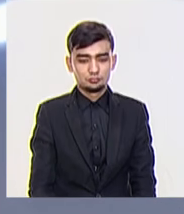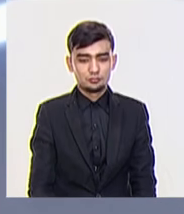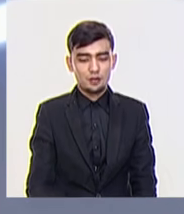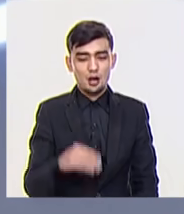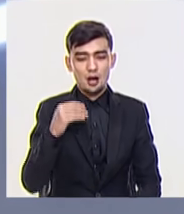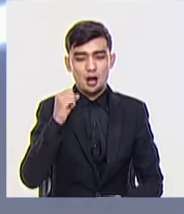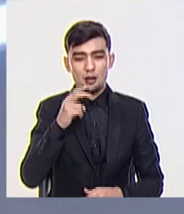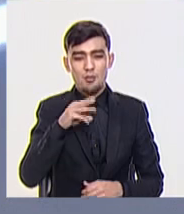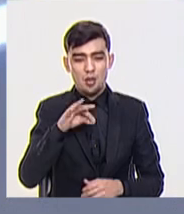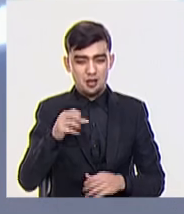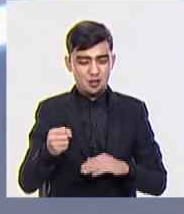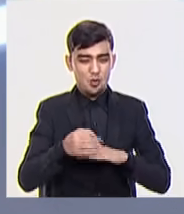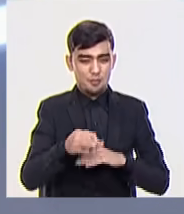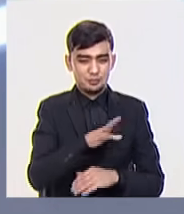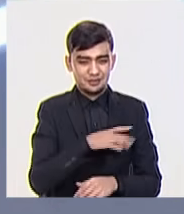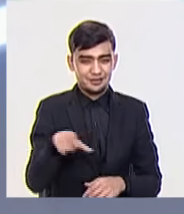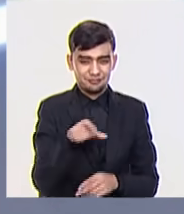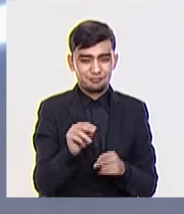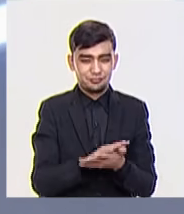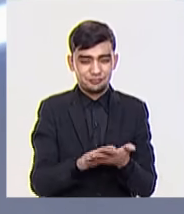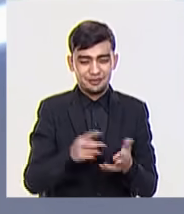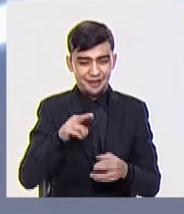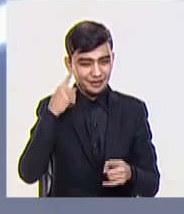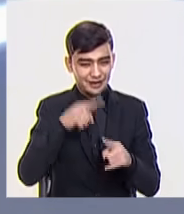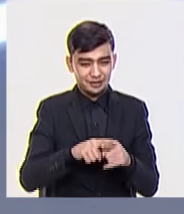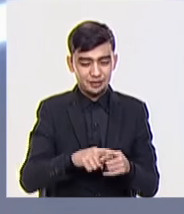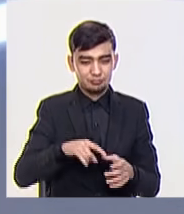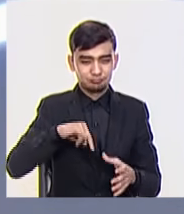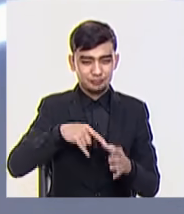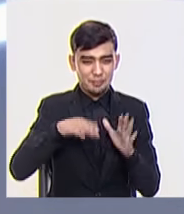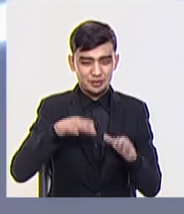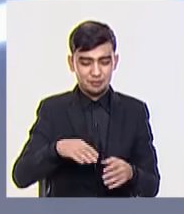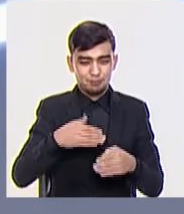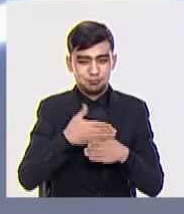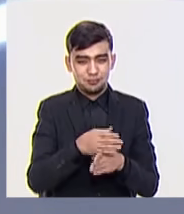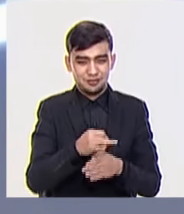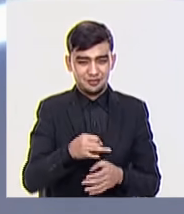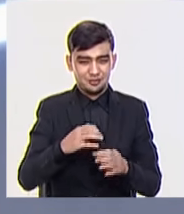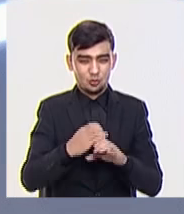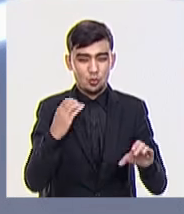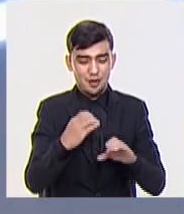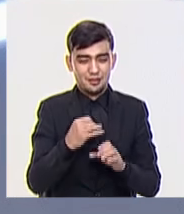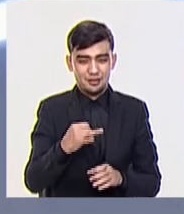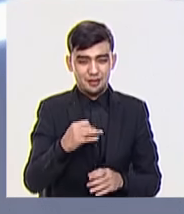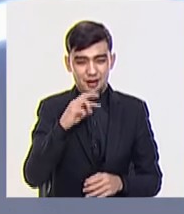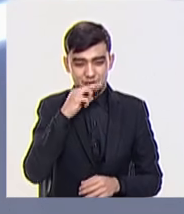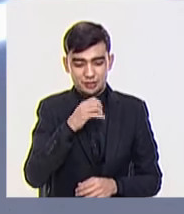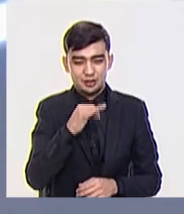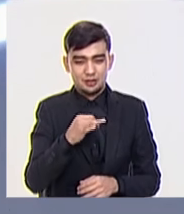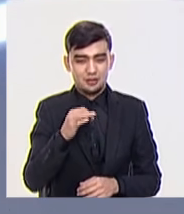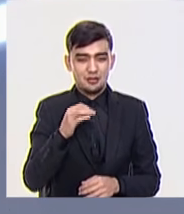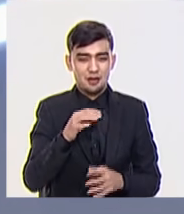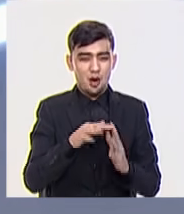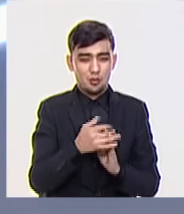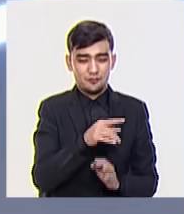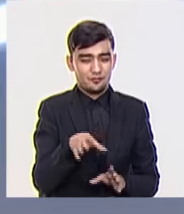Ақмола облысында жол тазалайтын техника құбырды талқандап кетіп, бүтін бір ауыл халқы ауыз сусыз қалды. Жарылған құбыр дауласы